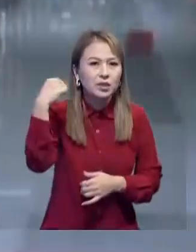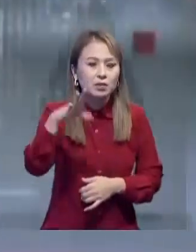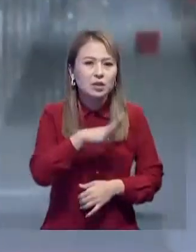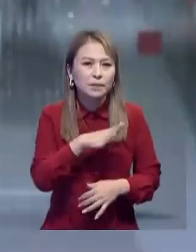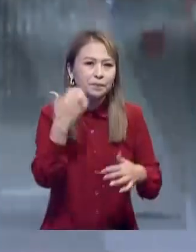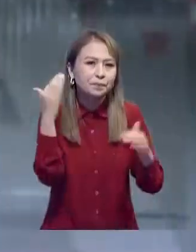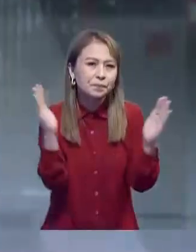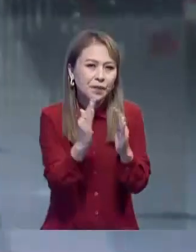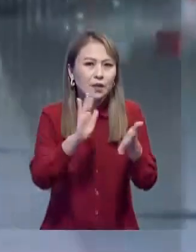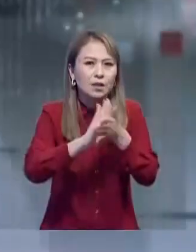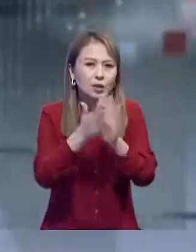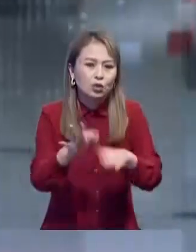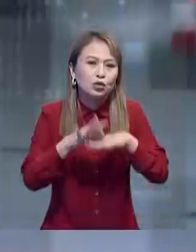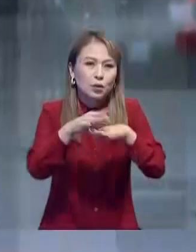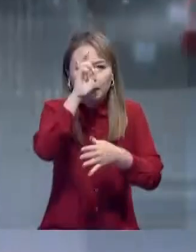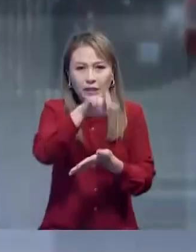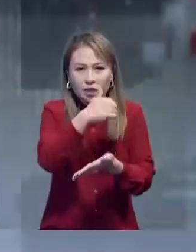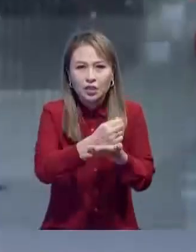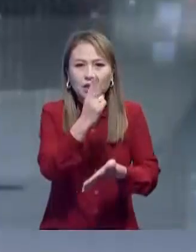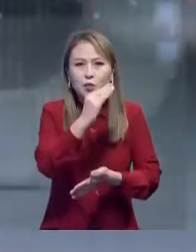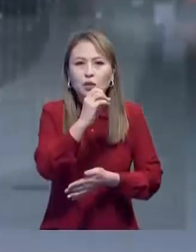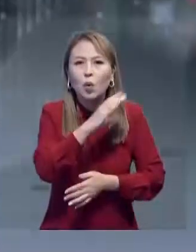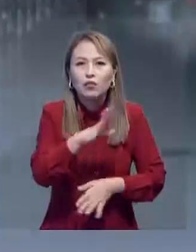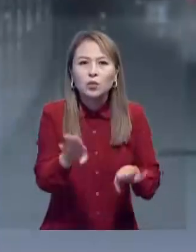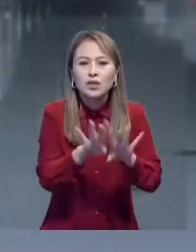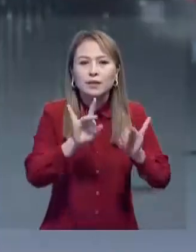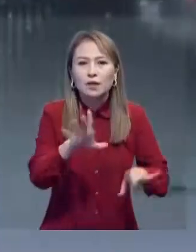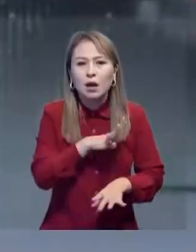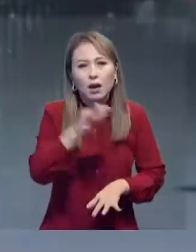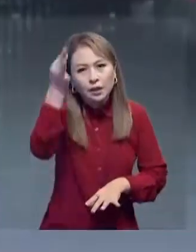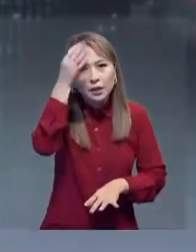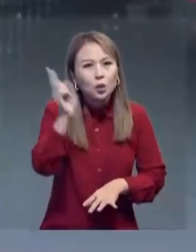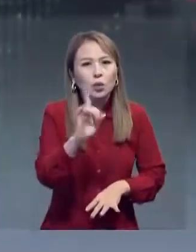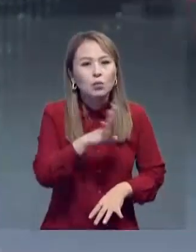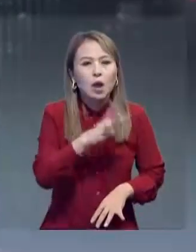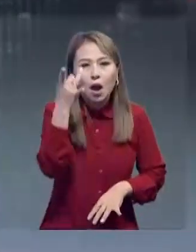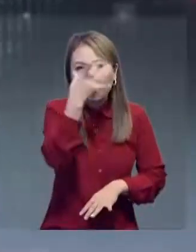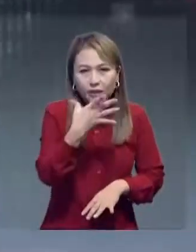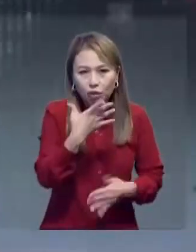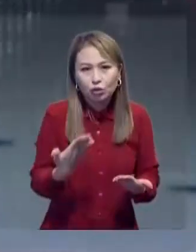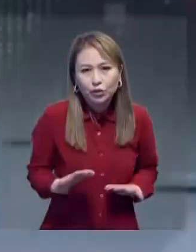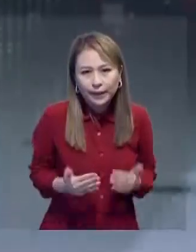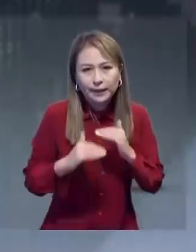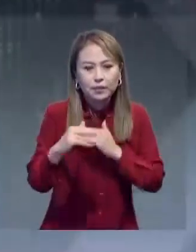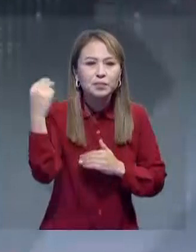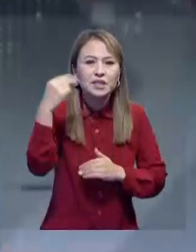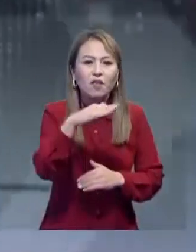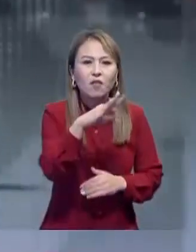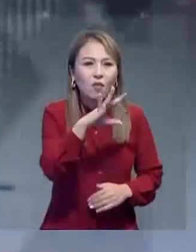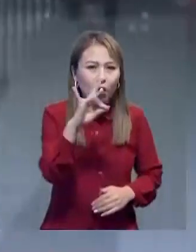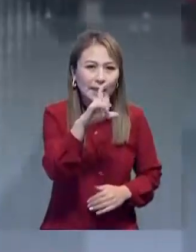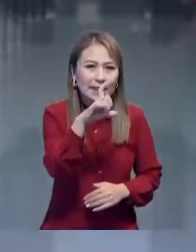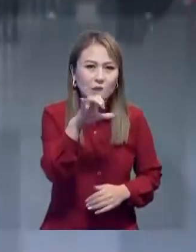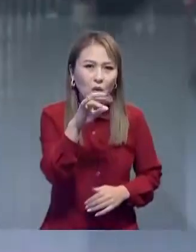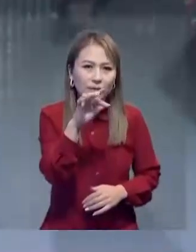президентімен шағын құрамда келіссөз жүргізген мемлекет басшысы Қасым Жомарт Тоқаев осылай деді. Айта кету керек, бұл Африка құрлығындағы елдің